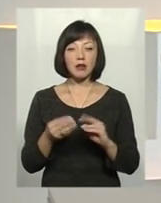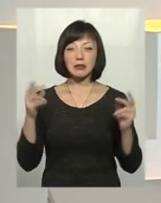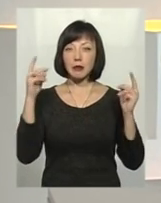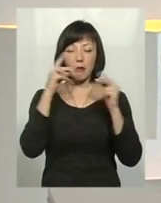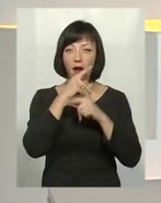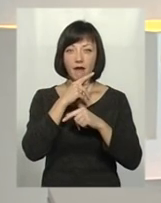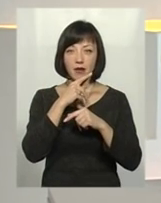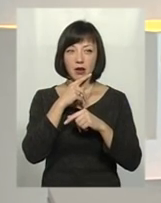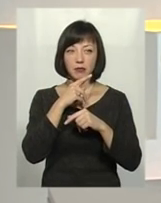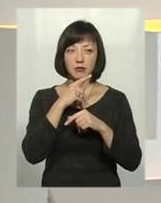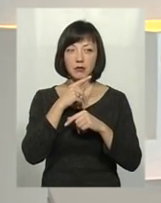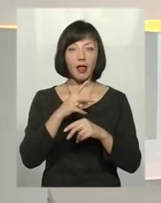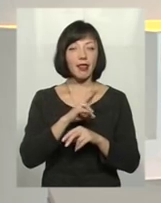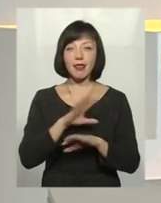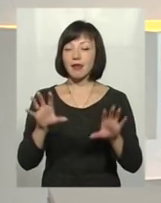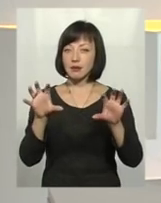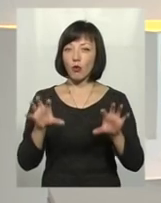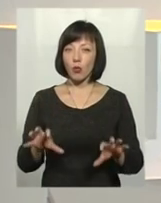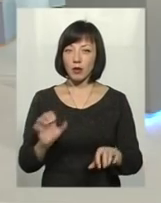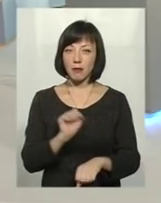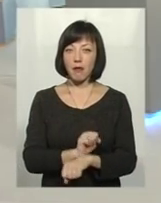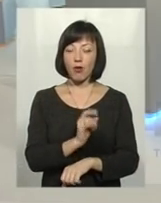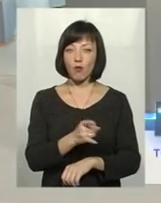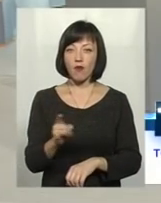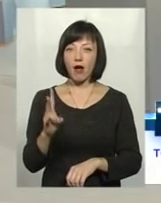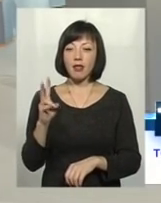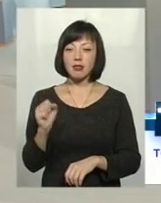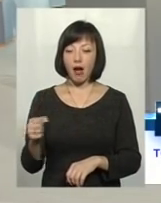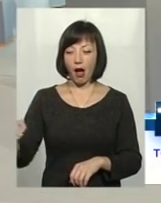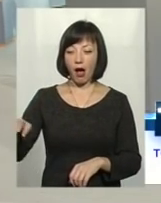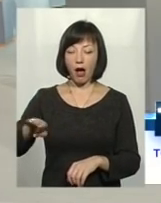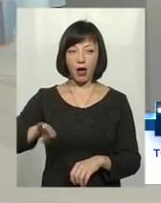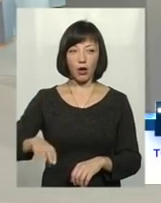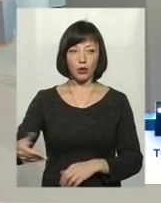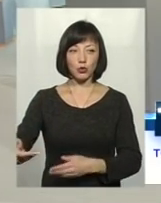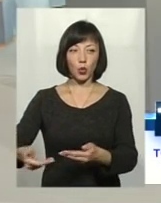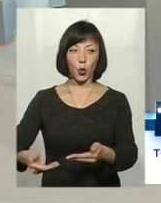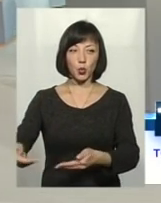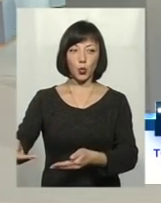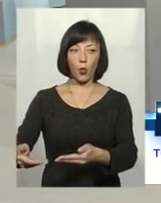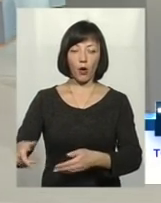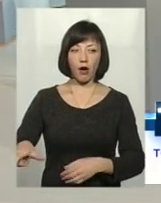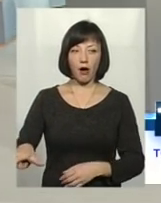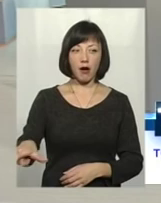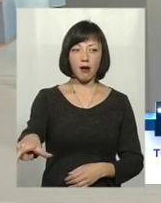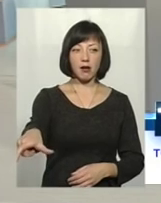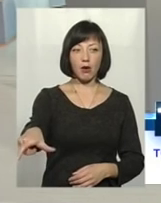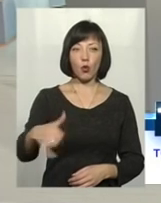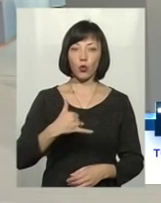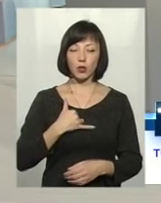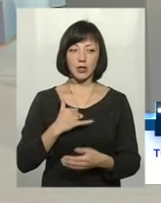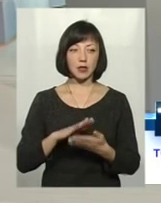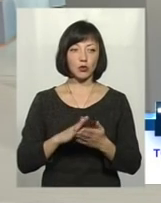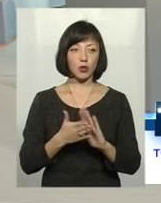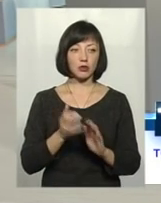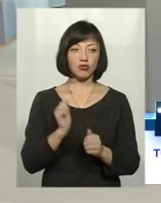неправильним, незаконним паркуванням на тротуарах? У нас дуже часто можна побачити картину, і не